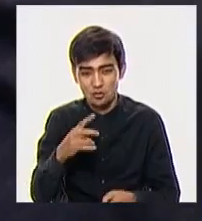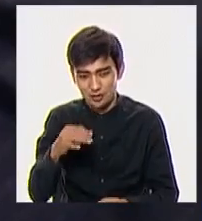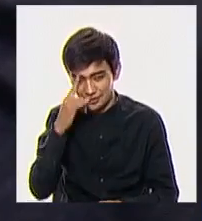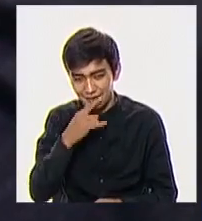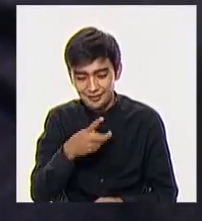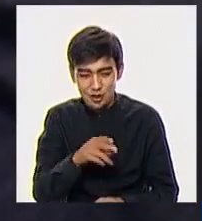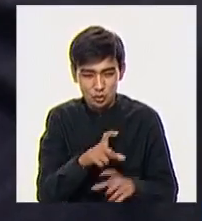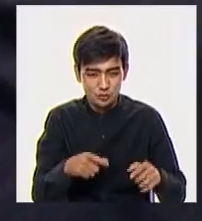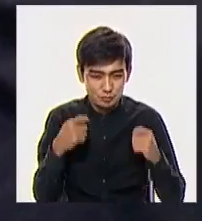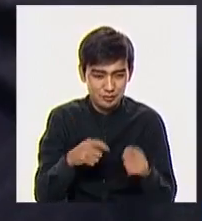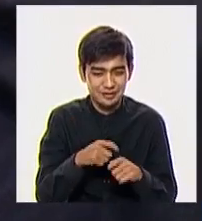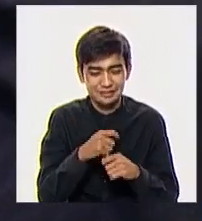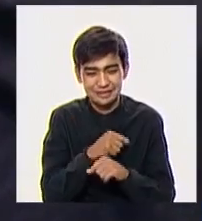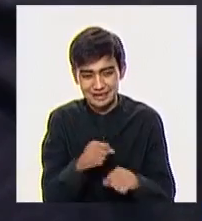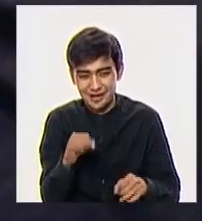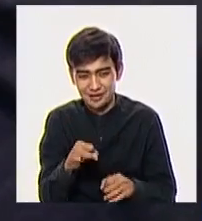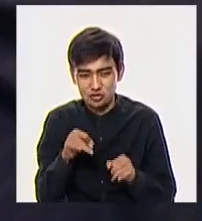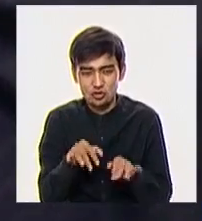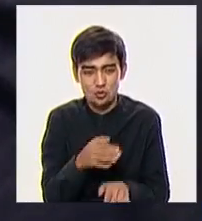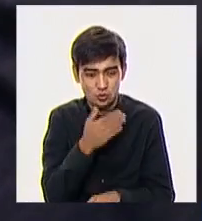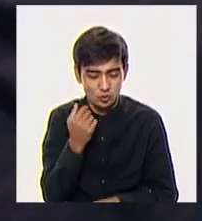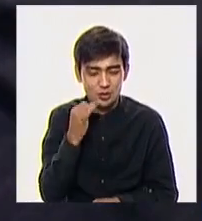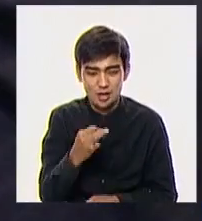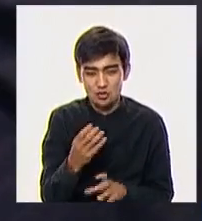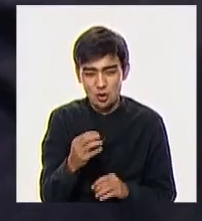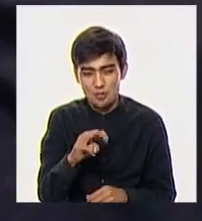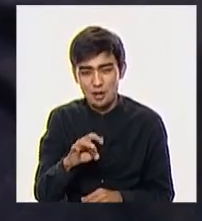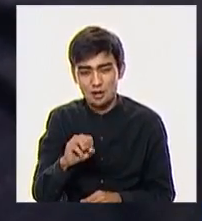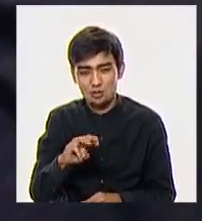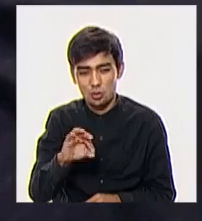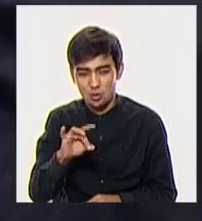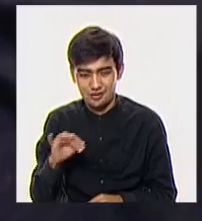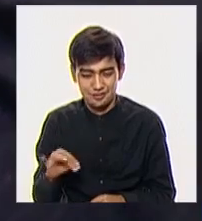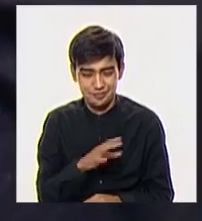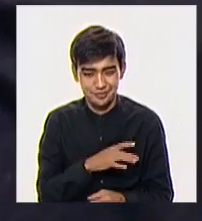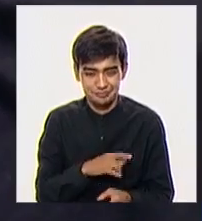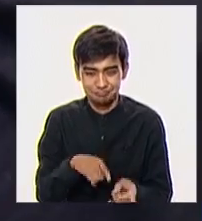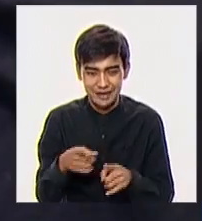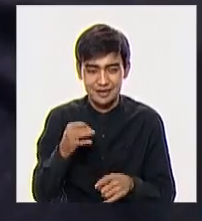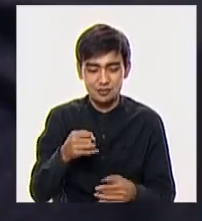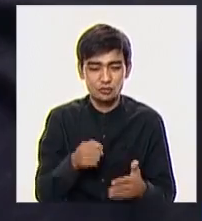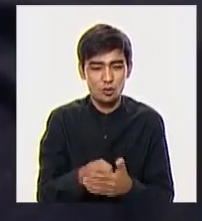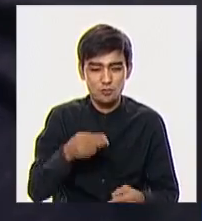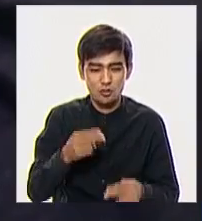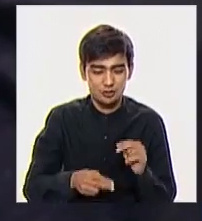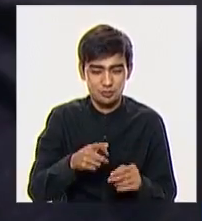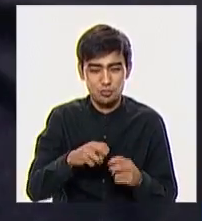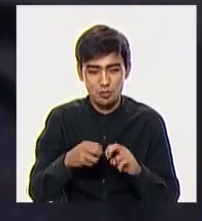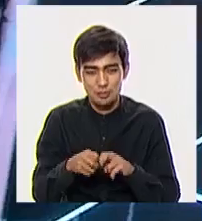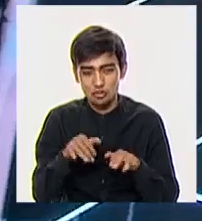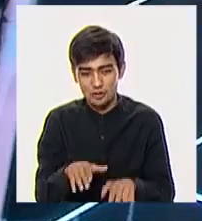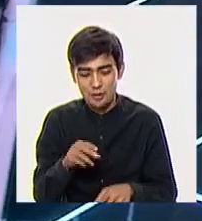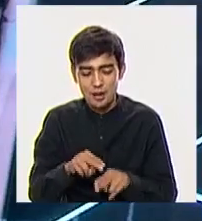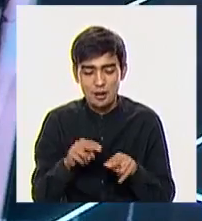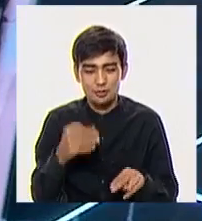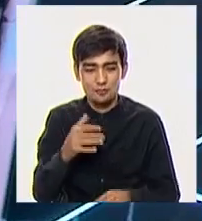қазақстандықтарға сату-сатпау мәселесі соғалып шешілген жоқ. Тағы да мораторий жарияланды. Дәл осы проблеманы соңына дейін шешуге парламенттің қауқары